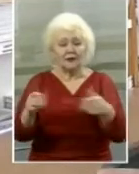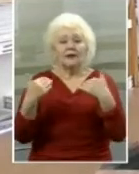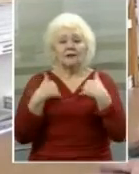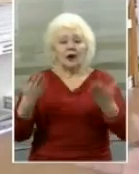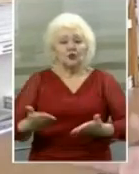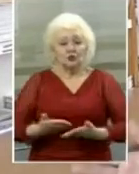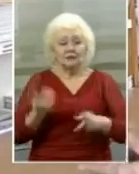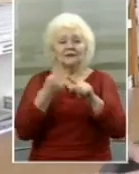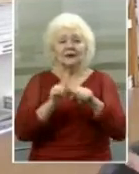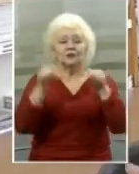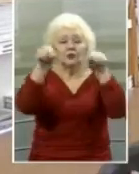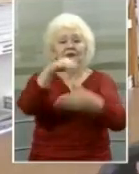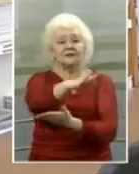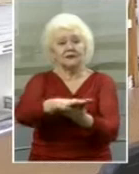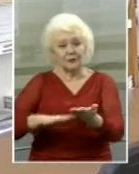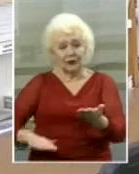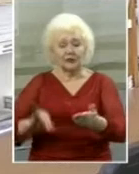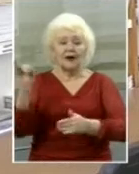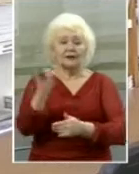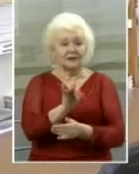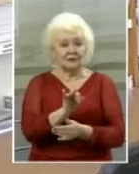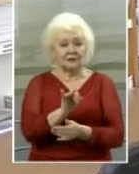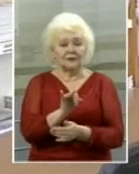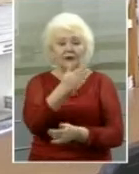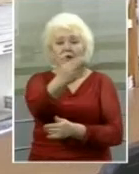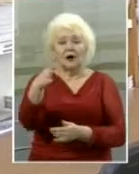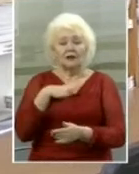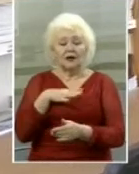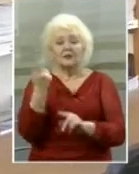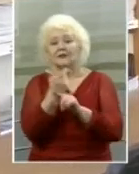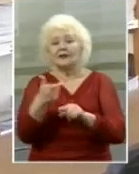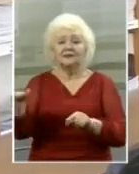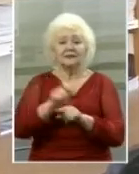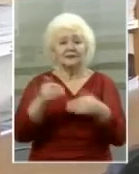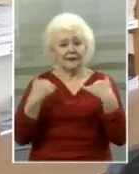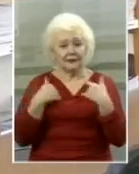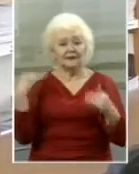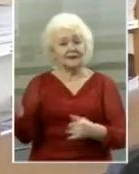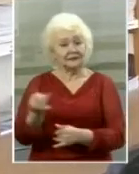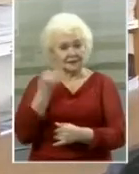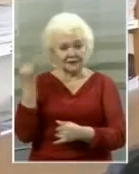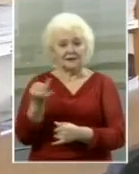нашу жизнь, которая здесь прошла, и она была чрезвычайно для нас интересной.